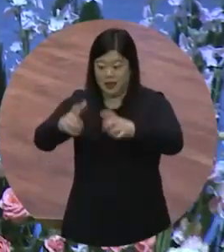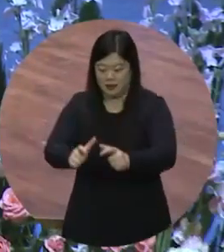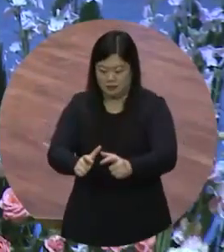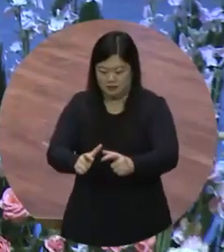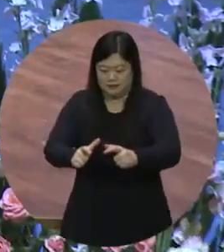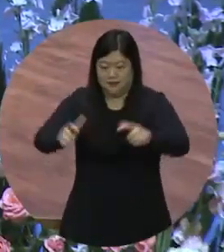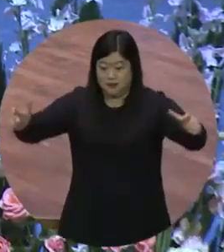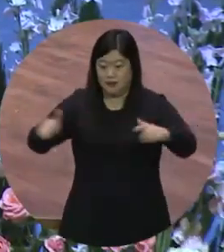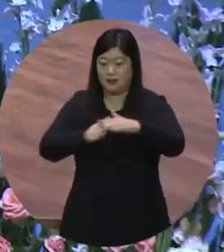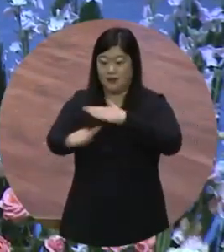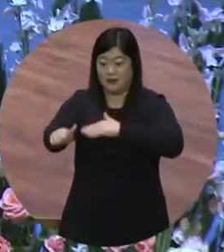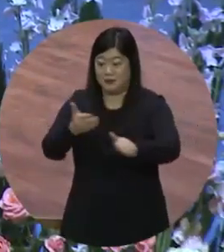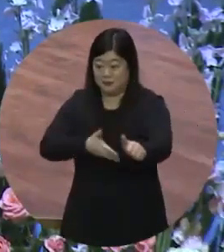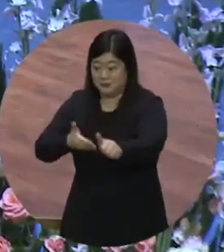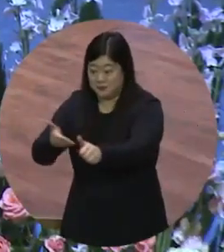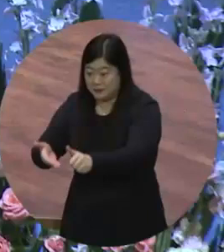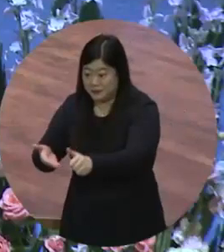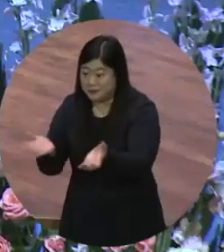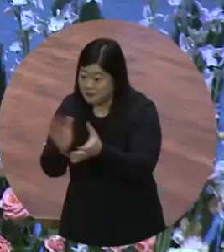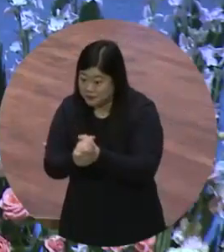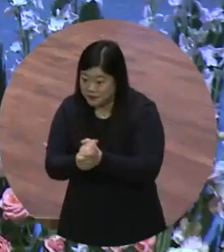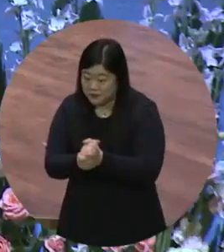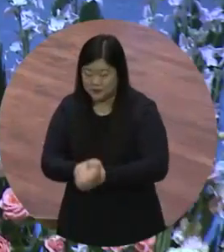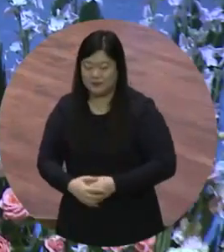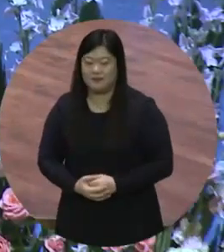축복합니다. 결론입니다.